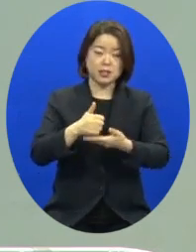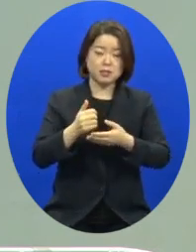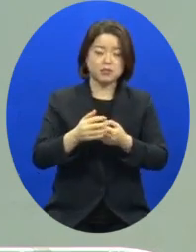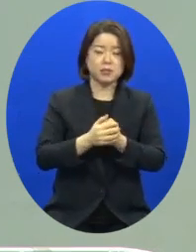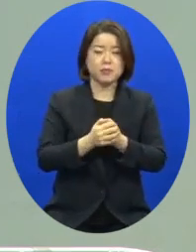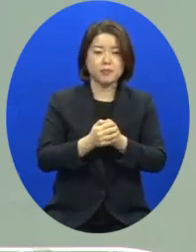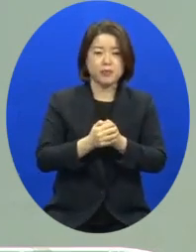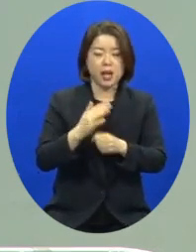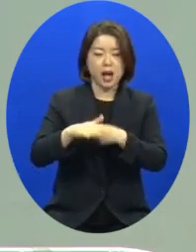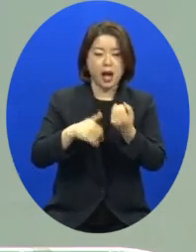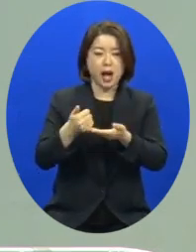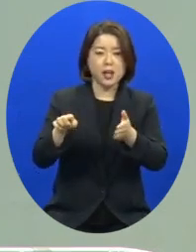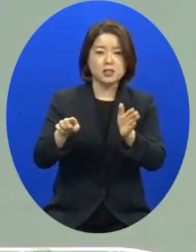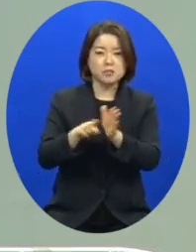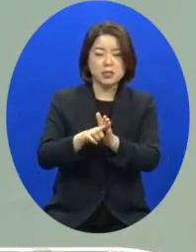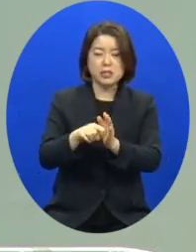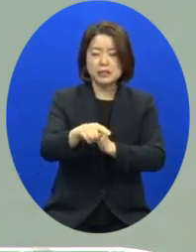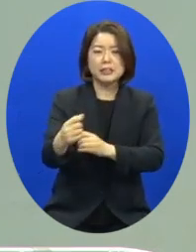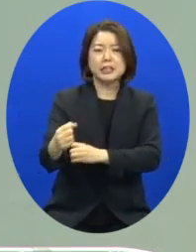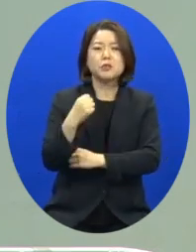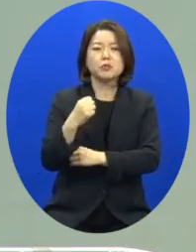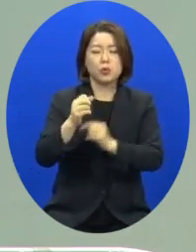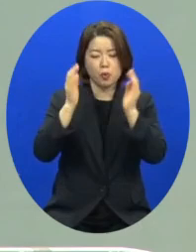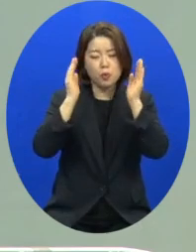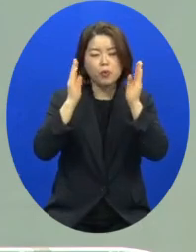지금 공부하고 있는 거예요.